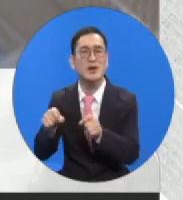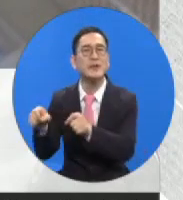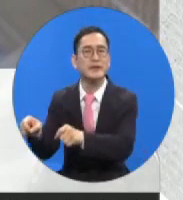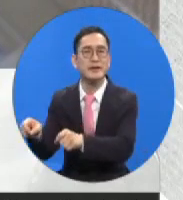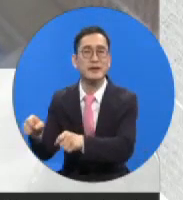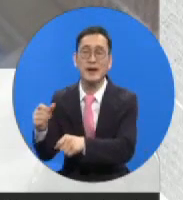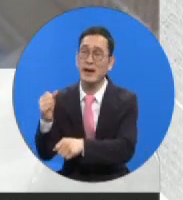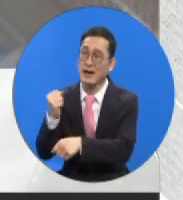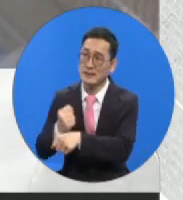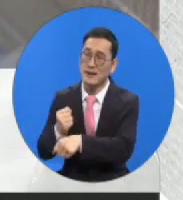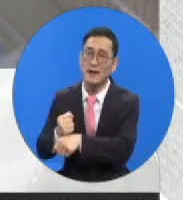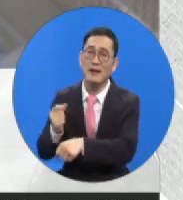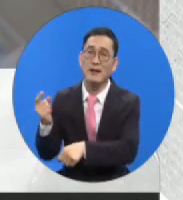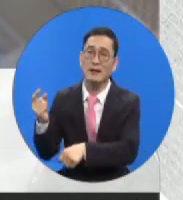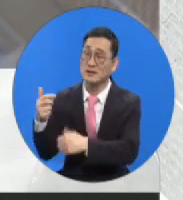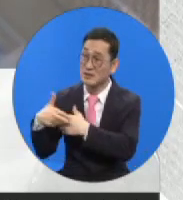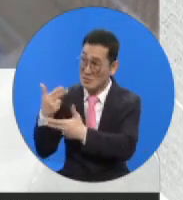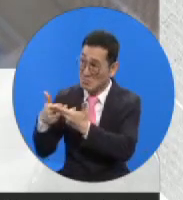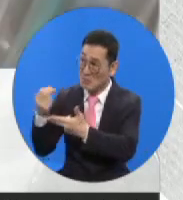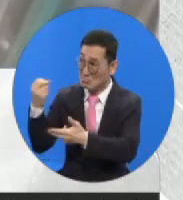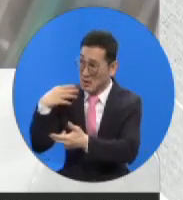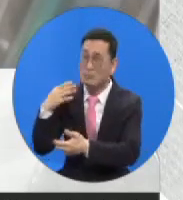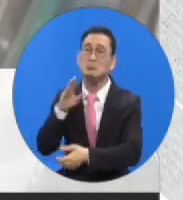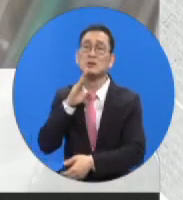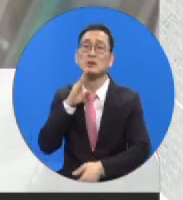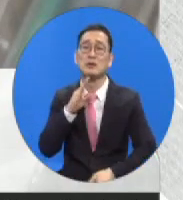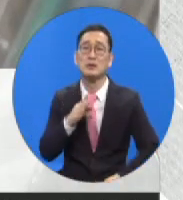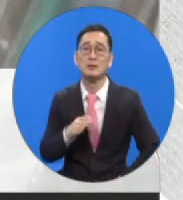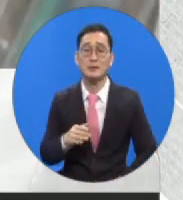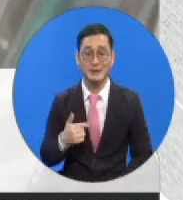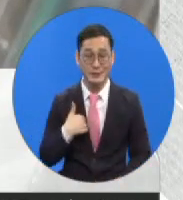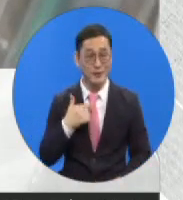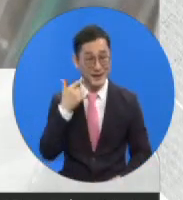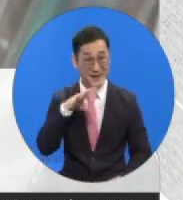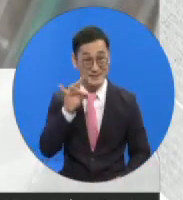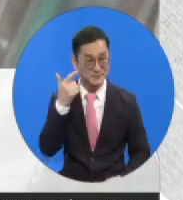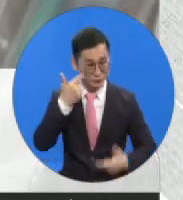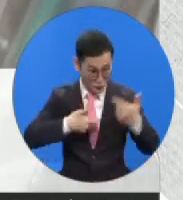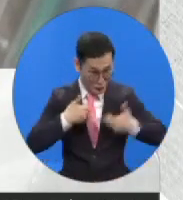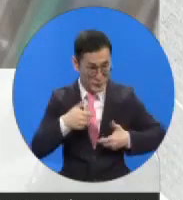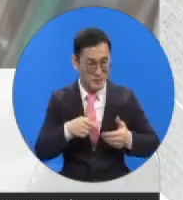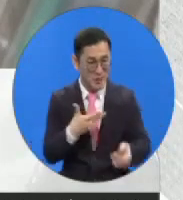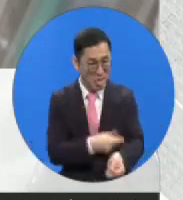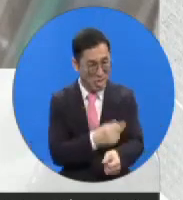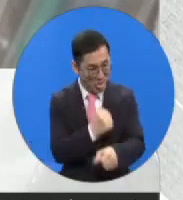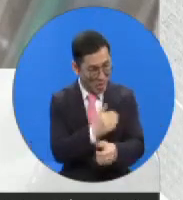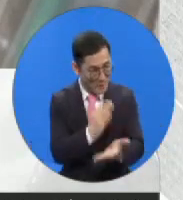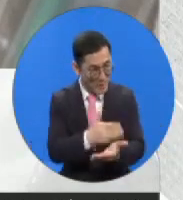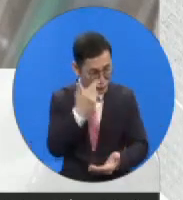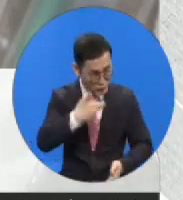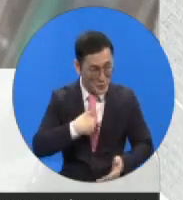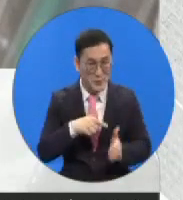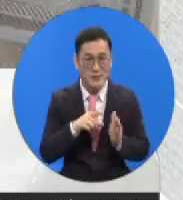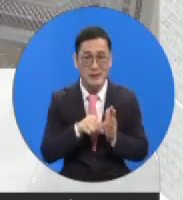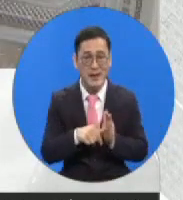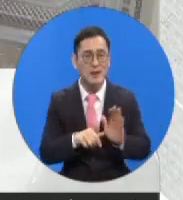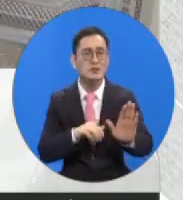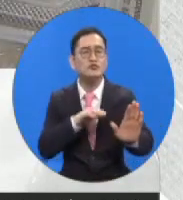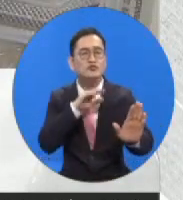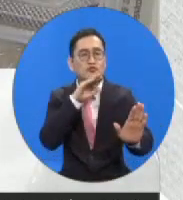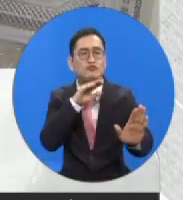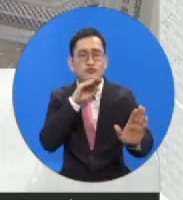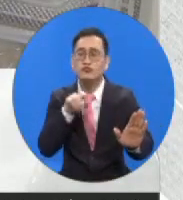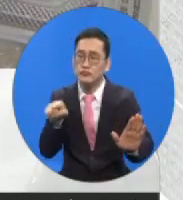이제 물어봅니다. 이제 백신을 독감 백신을 맞아야 되나요? 안 맞아야 되나요? 이렇게 물어보는데 글쎄 저는 일단은 상황을 좀